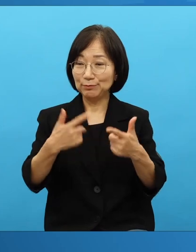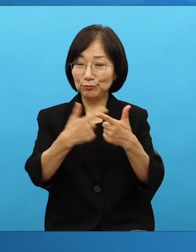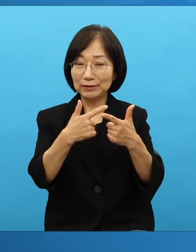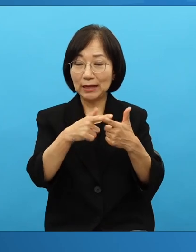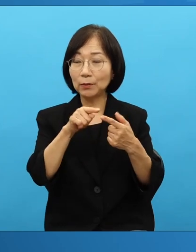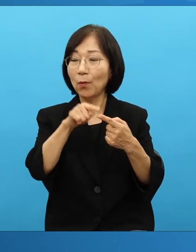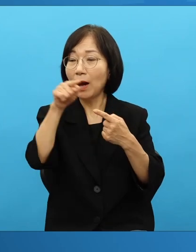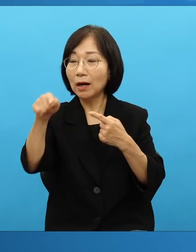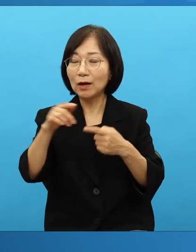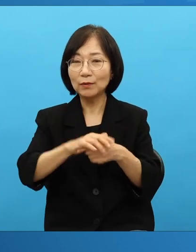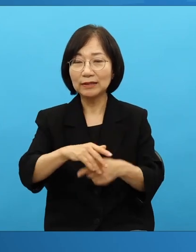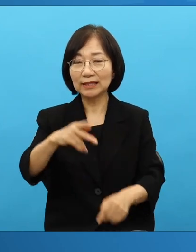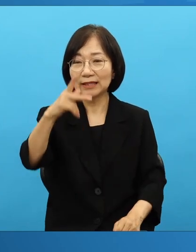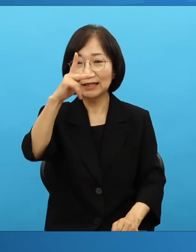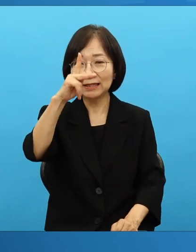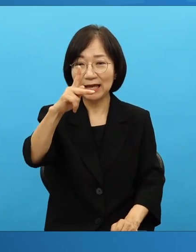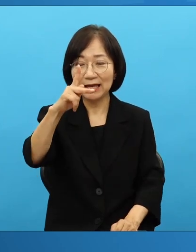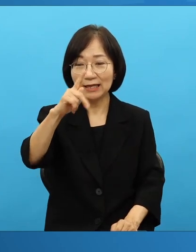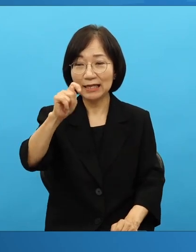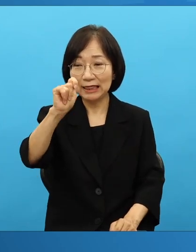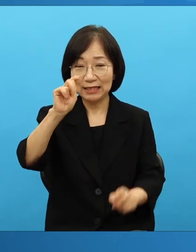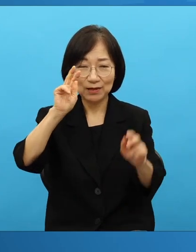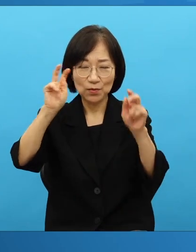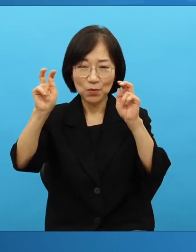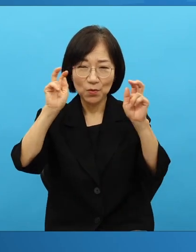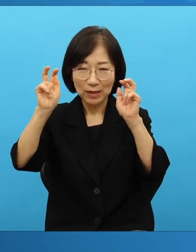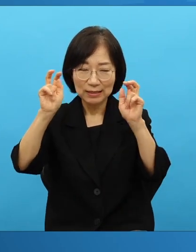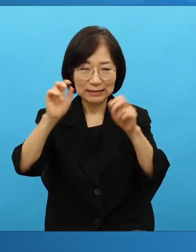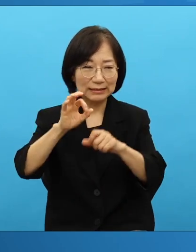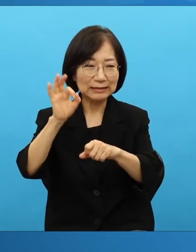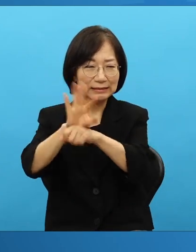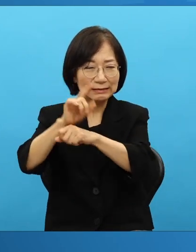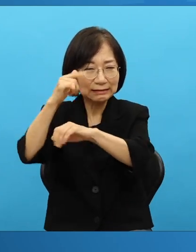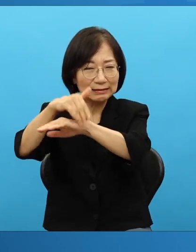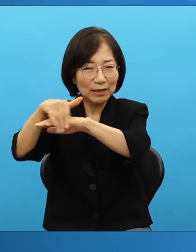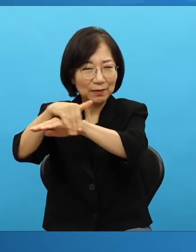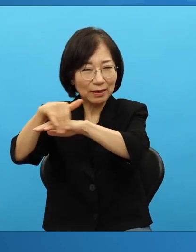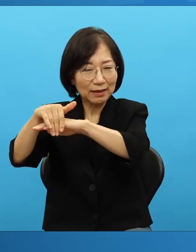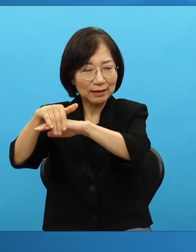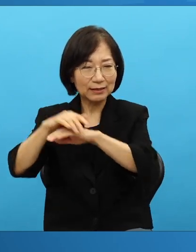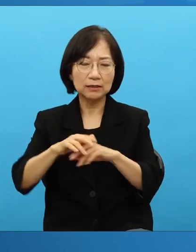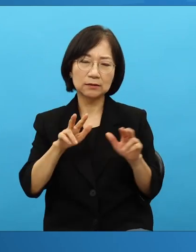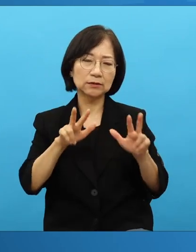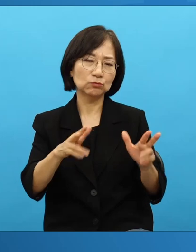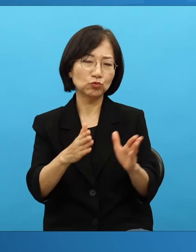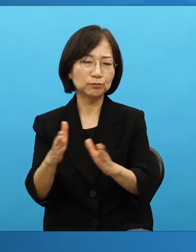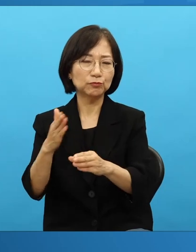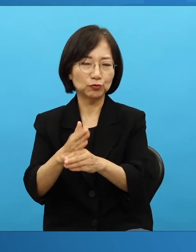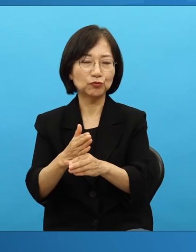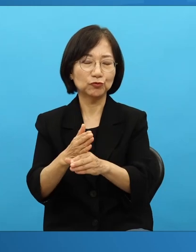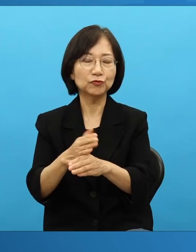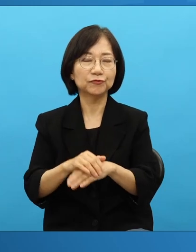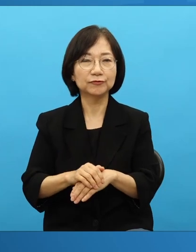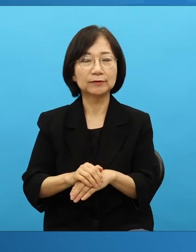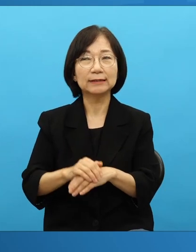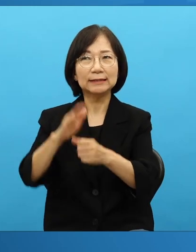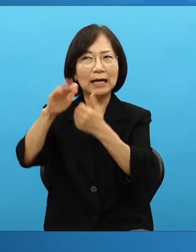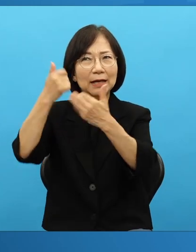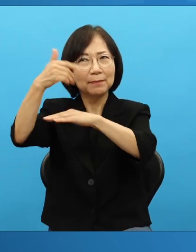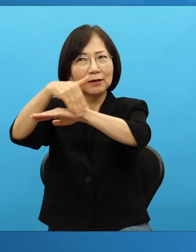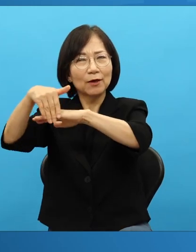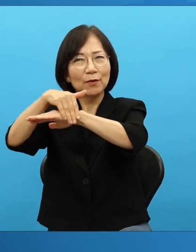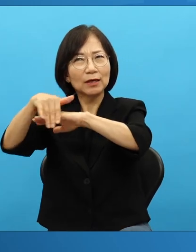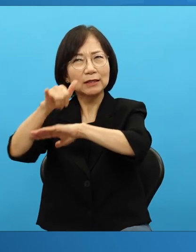저기서 예배 드리고 준비하는 겁니다. 준비하고 연을 제대로 가져가려고 하는데 모르겠어요. 하나님 계획이 있겠죠. 된다면